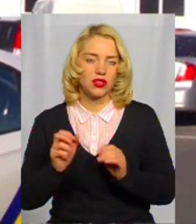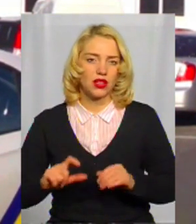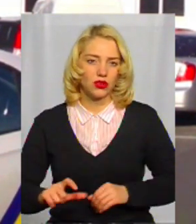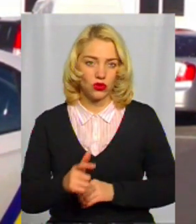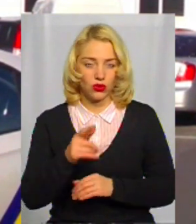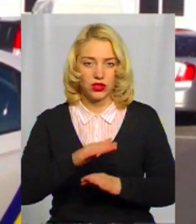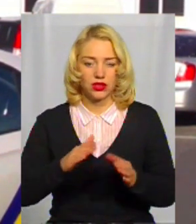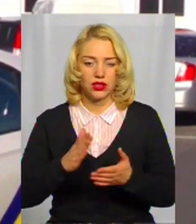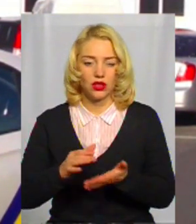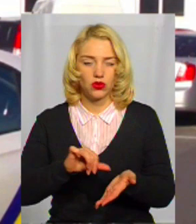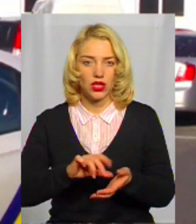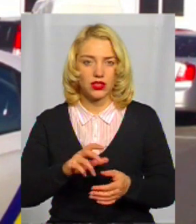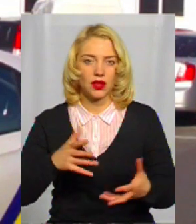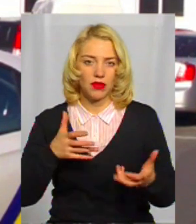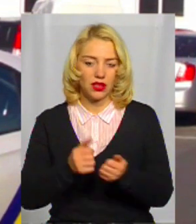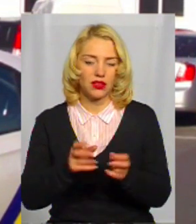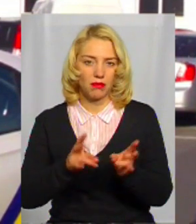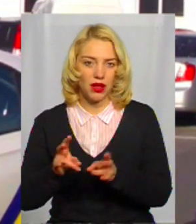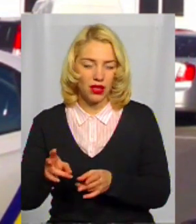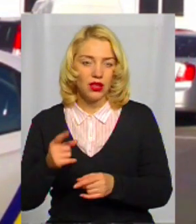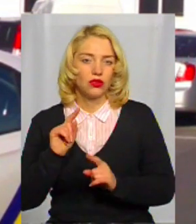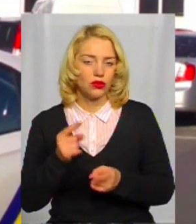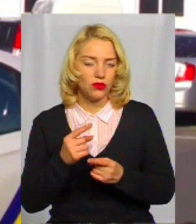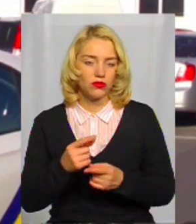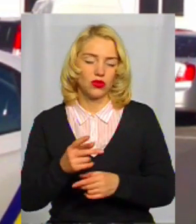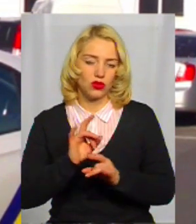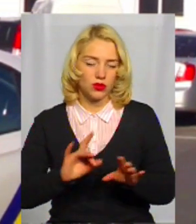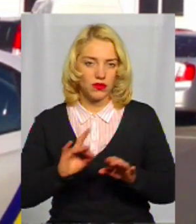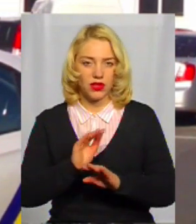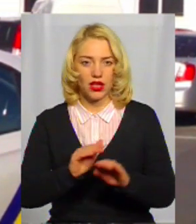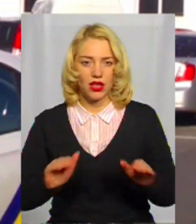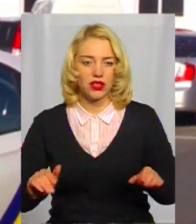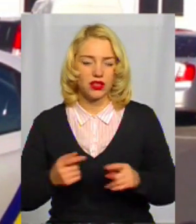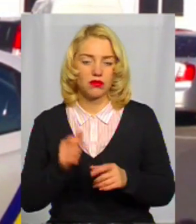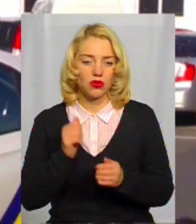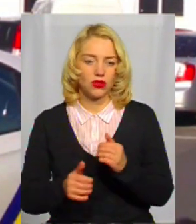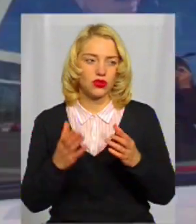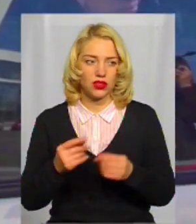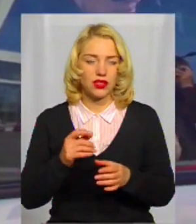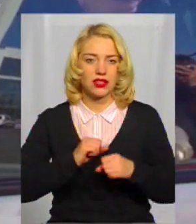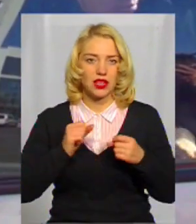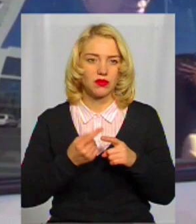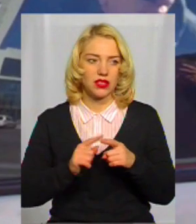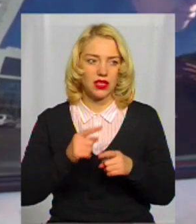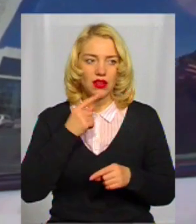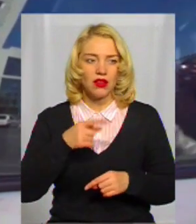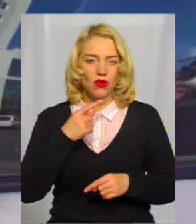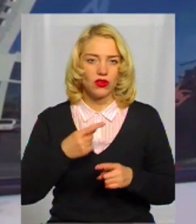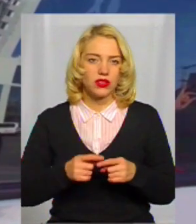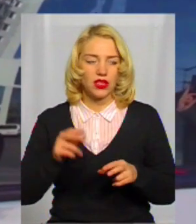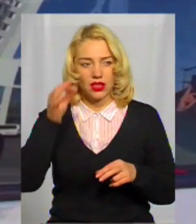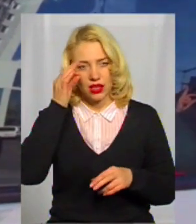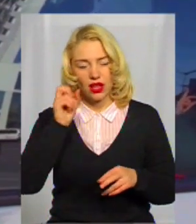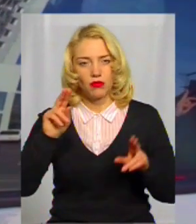є учасниками, на жаль, ДТП. Тому порозповідаємо їм і кожного дня стараємося на цьому наголосити. Нагадали про правила